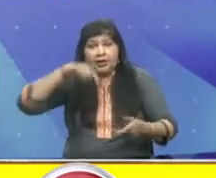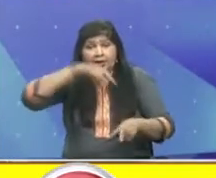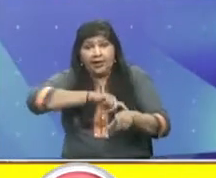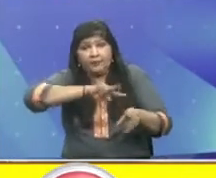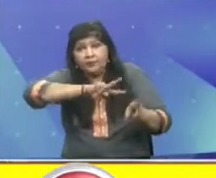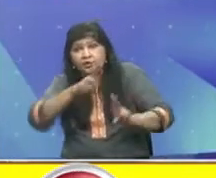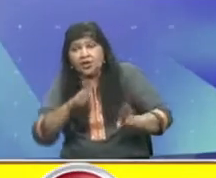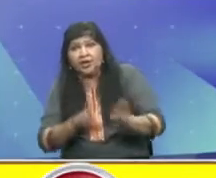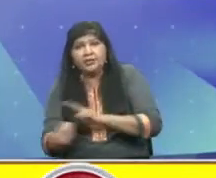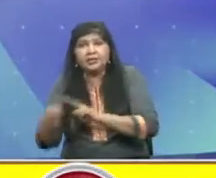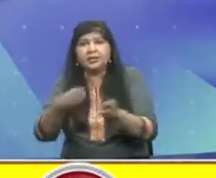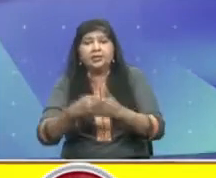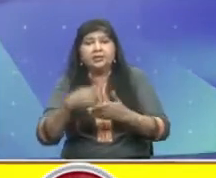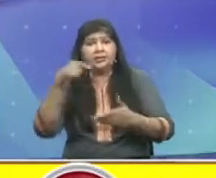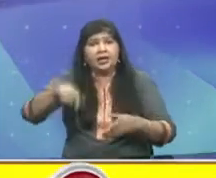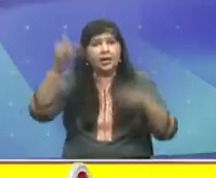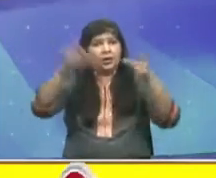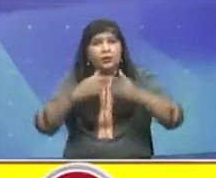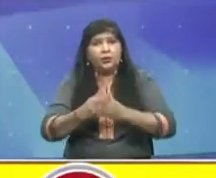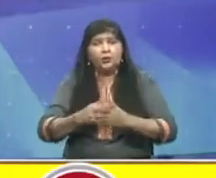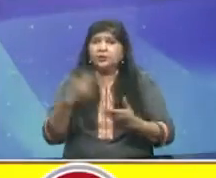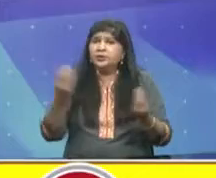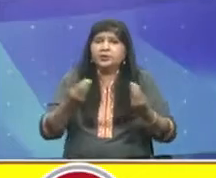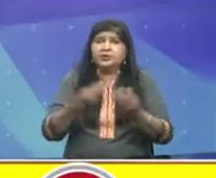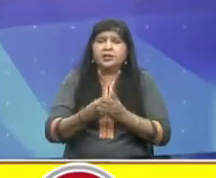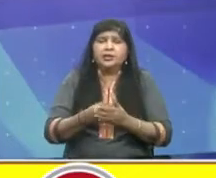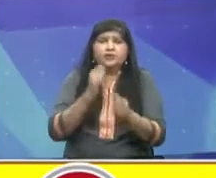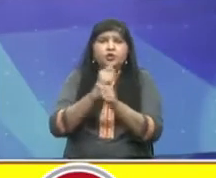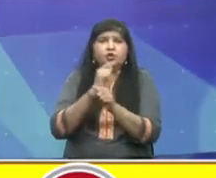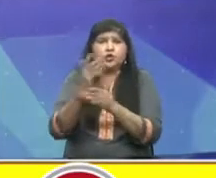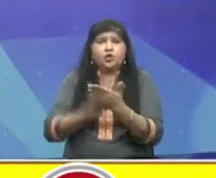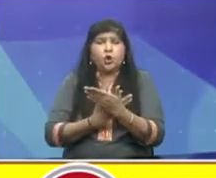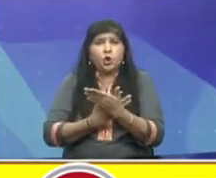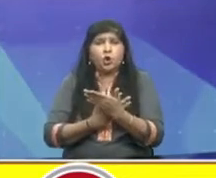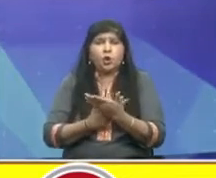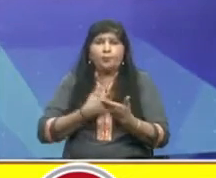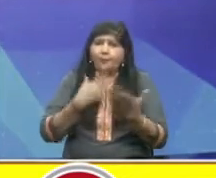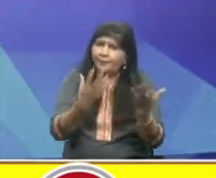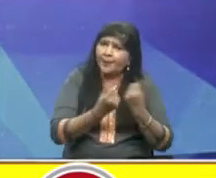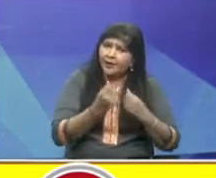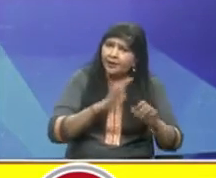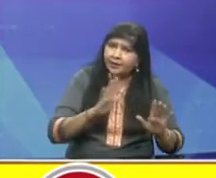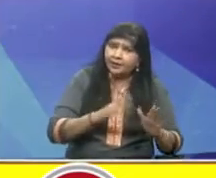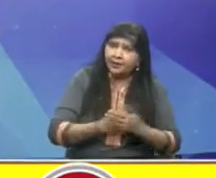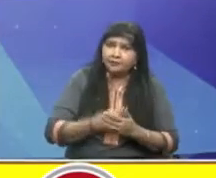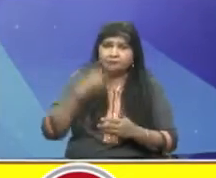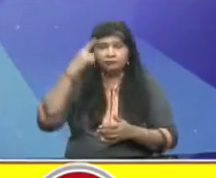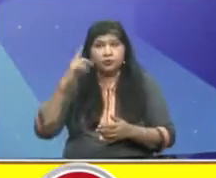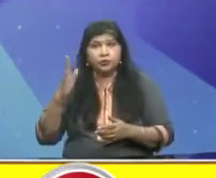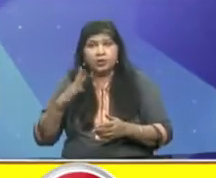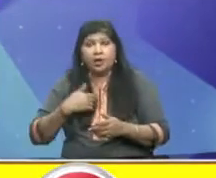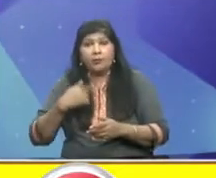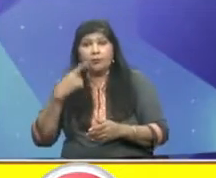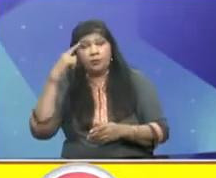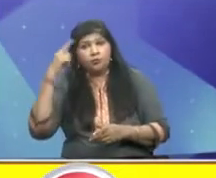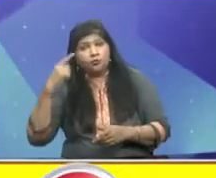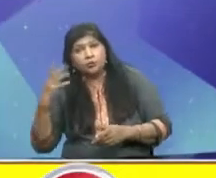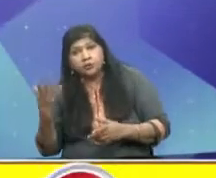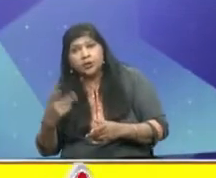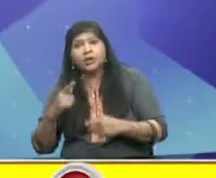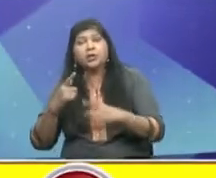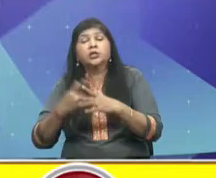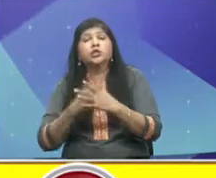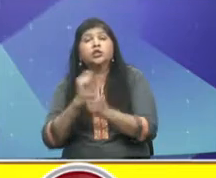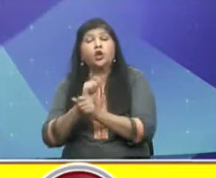है, जहां अब लोग सिर्फ जॉब सीकर्स बनने का सपना नहीं देख रहे, बल्कि